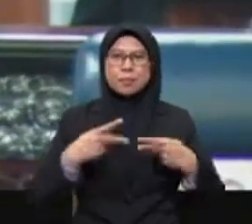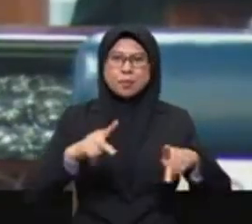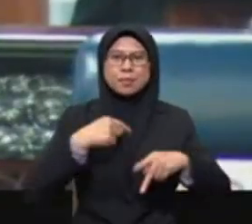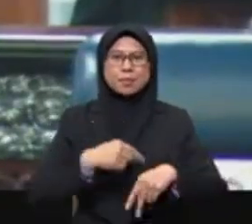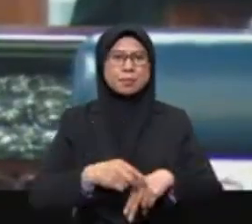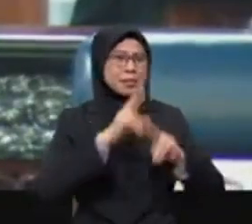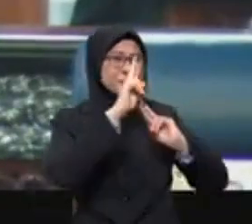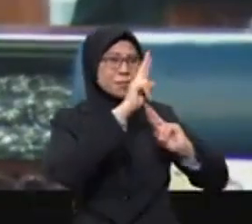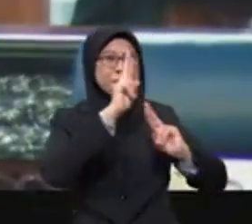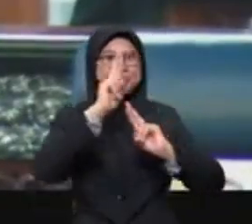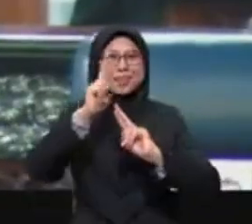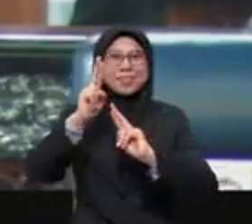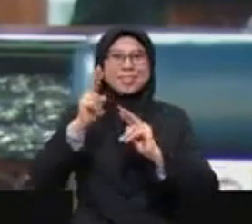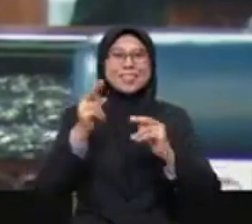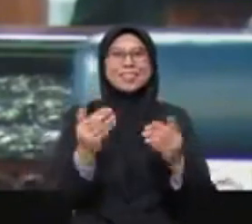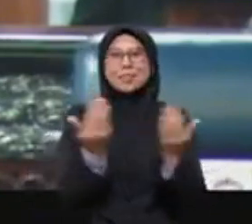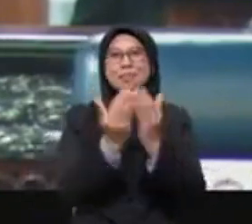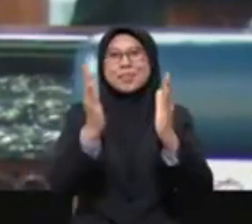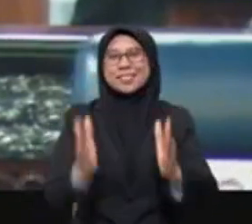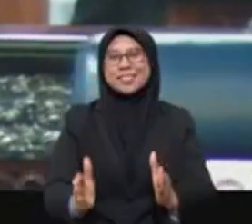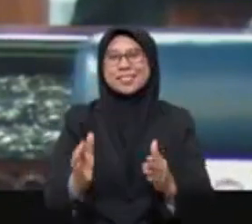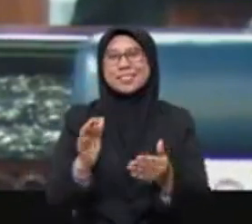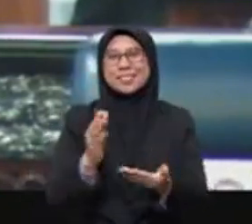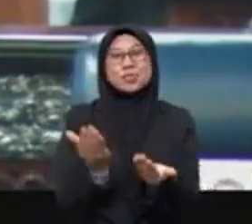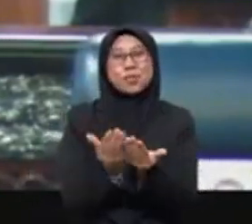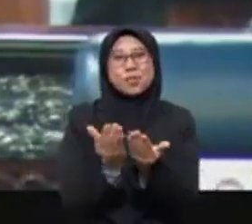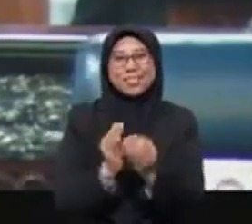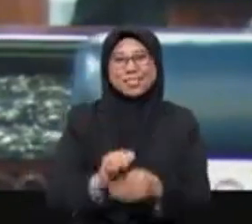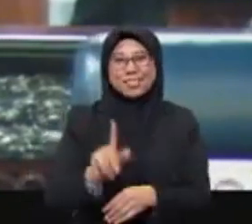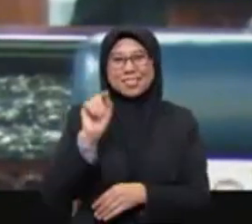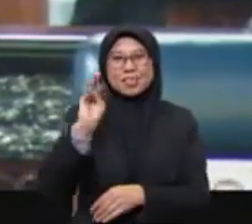menghormati tetamu saya daripada Tampin.